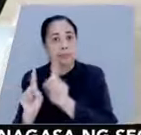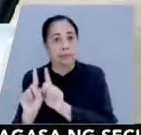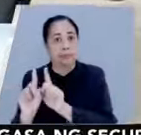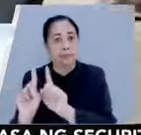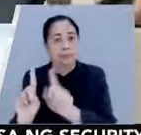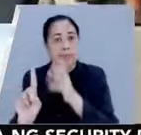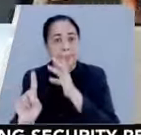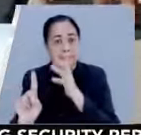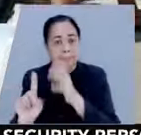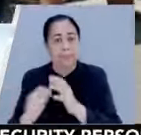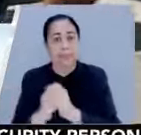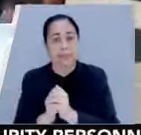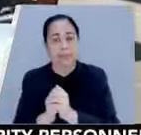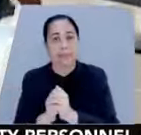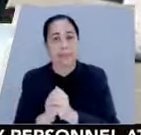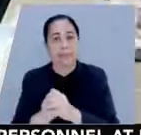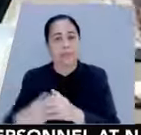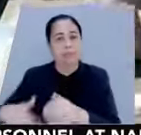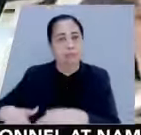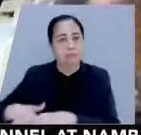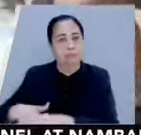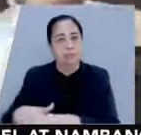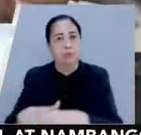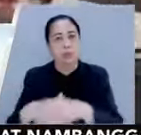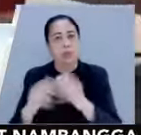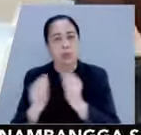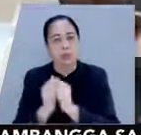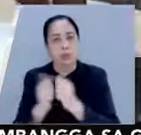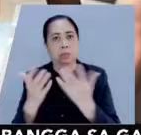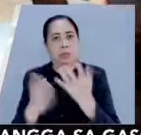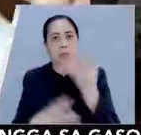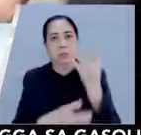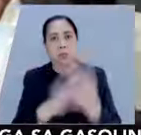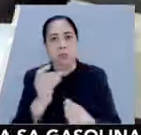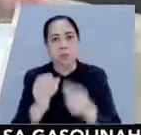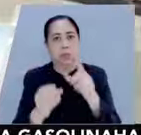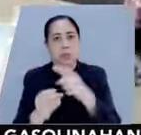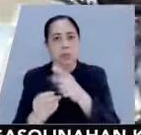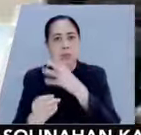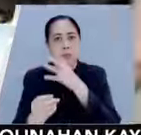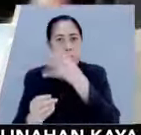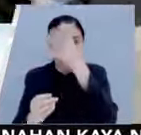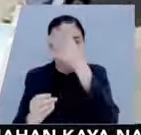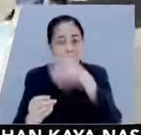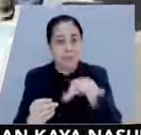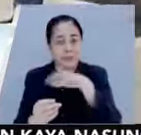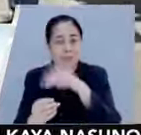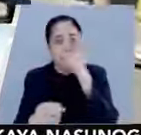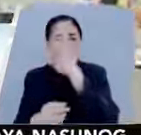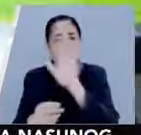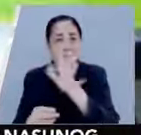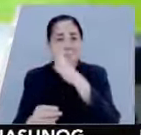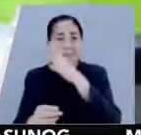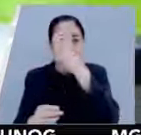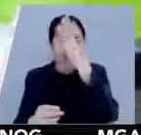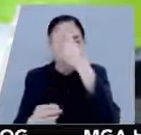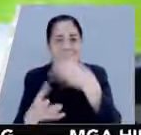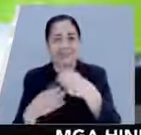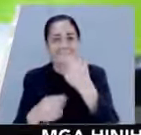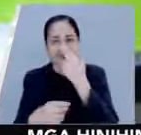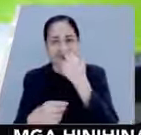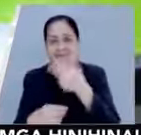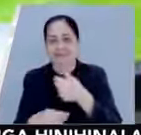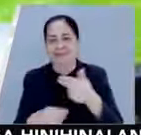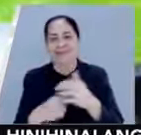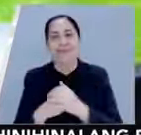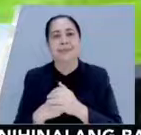may tiwas. Baka biglang mawala po ang mga magulang niyo, hanapin niyo mamaya sa paglabas. Bukod